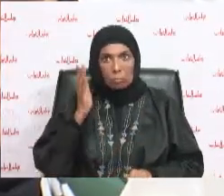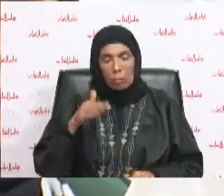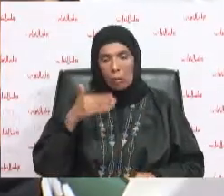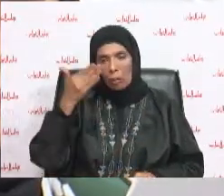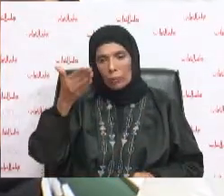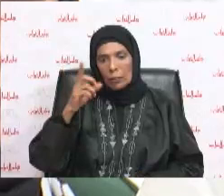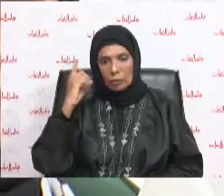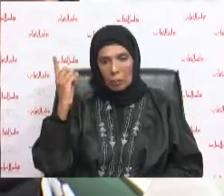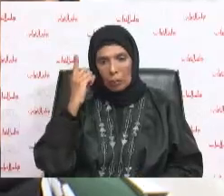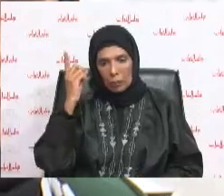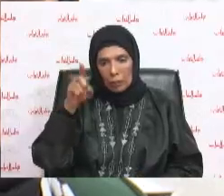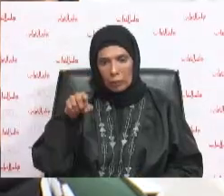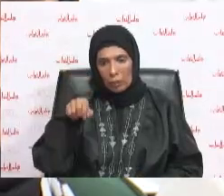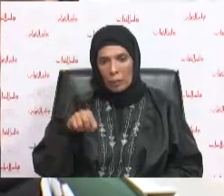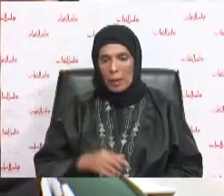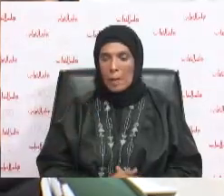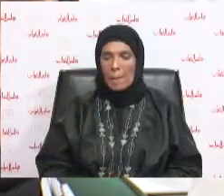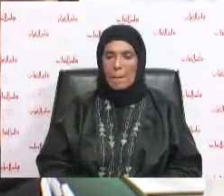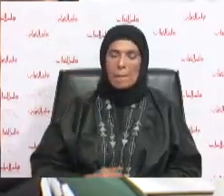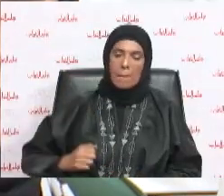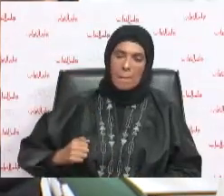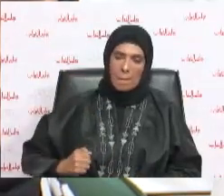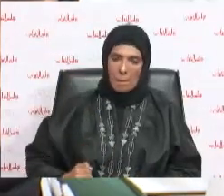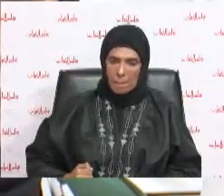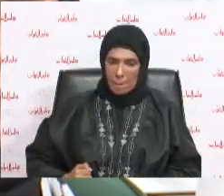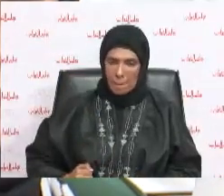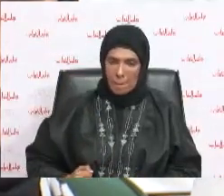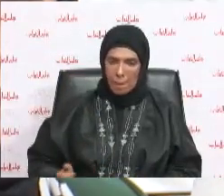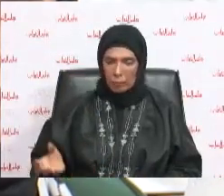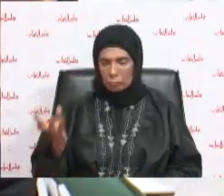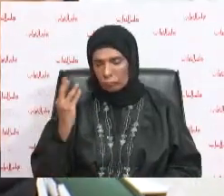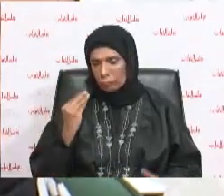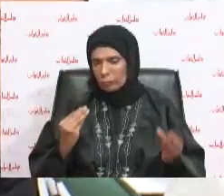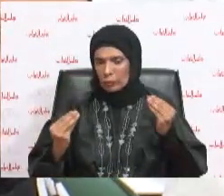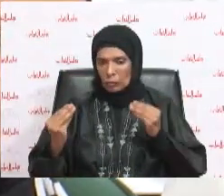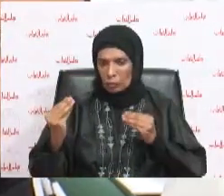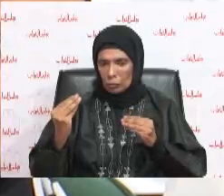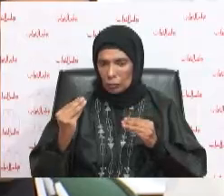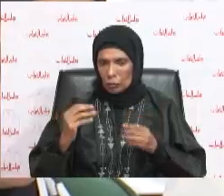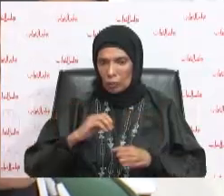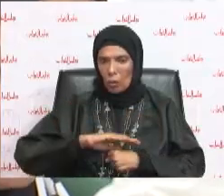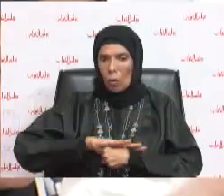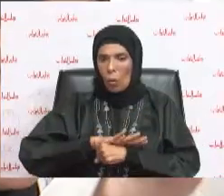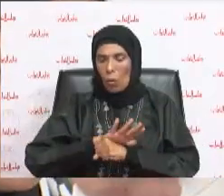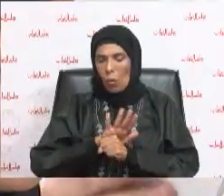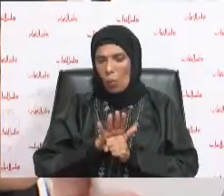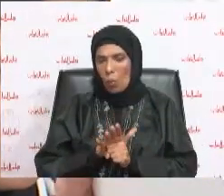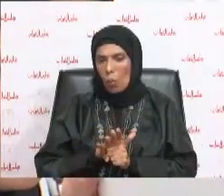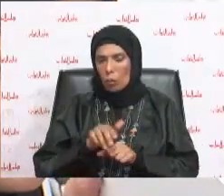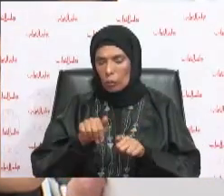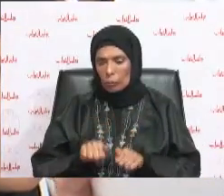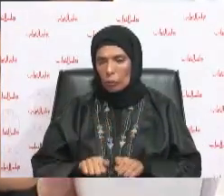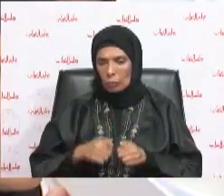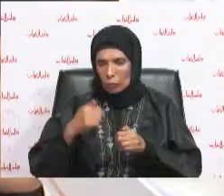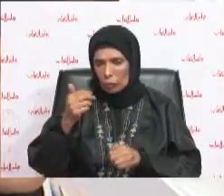في العالم خلال الأيام المقبلة. مملكة البحرين ومن خلال التجارب كورونا والحرب الأوكرانية ومنع تصدير